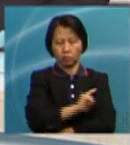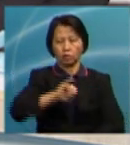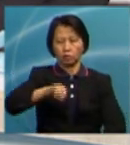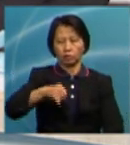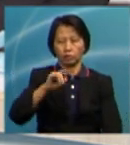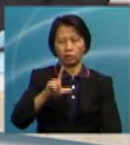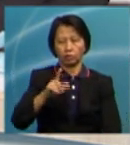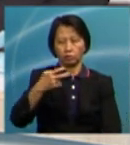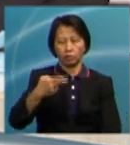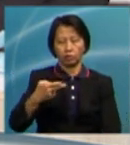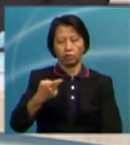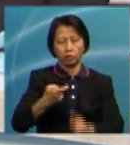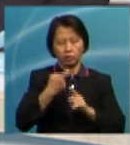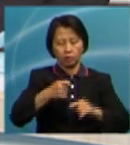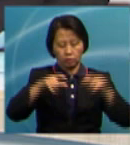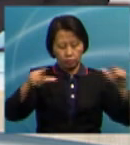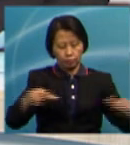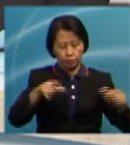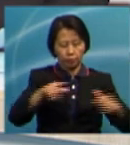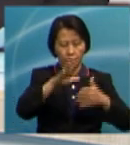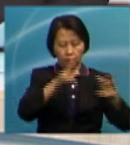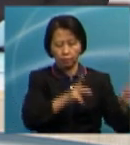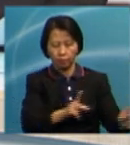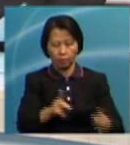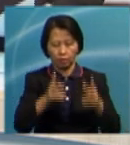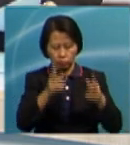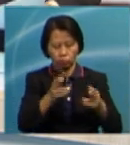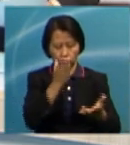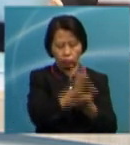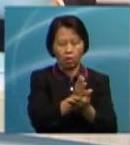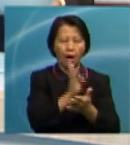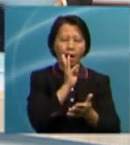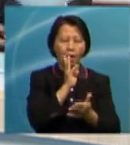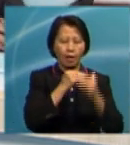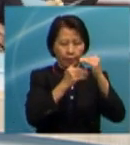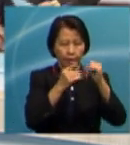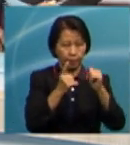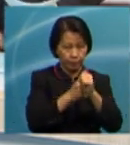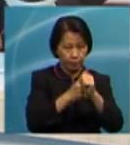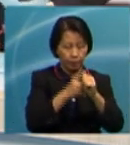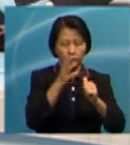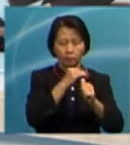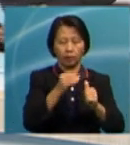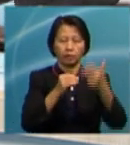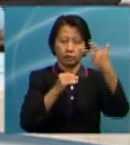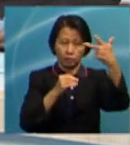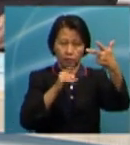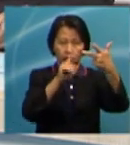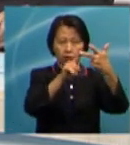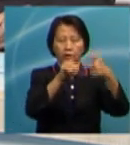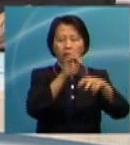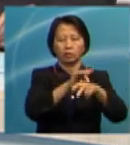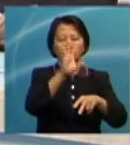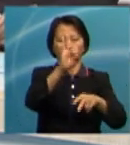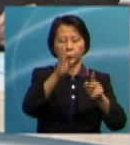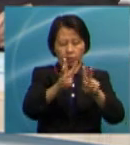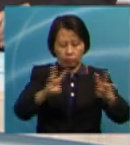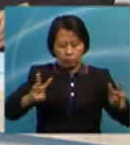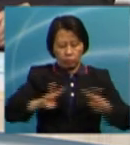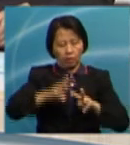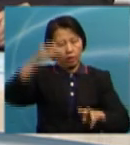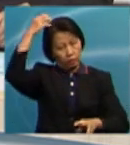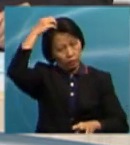jlh hasil pelaksanaan pelan catuan bekalan air peringkat pertama dan ketiga di sembilan wilayah di